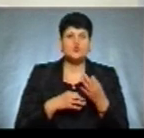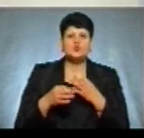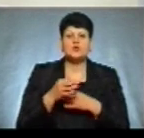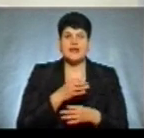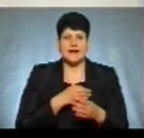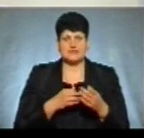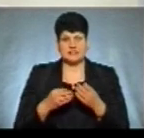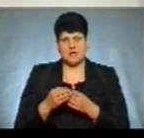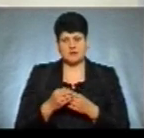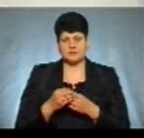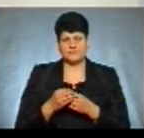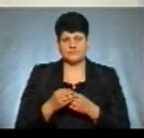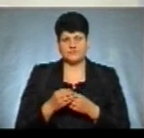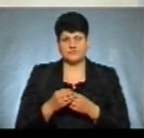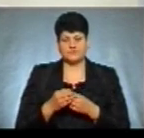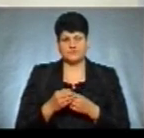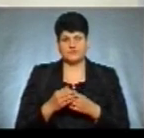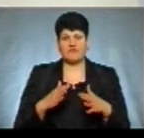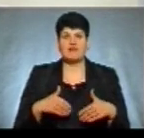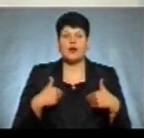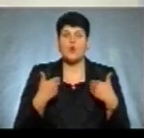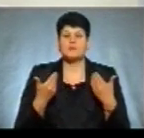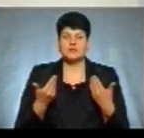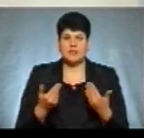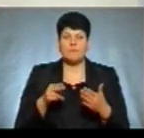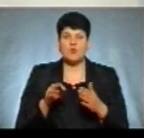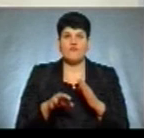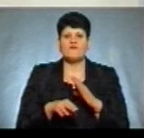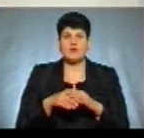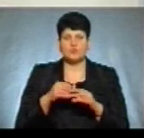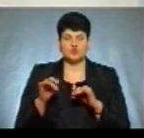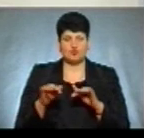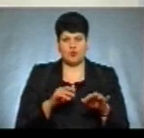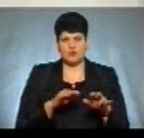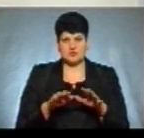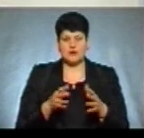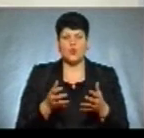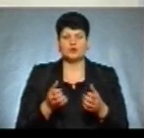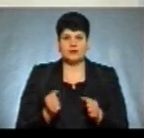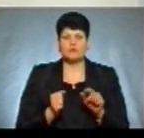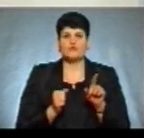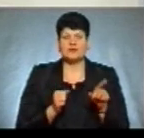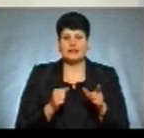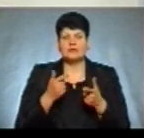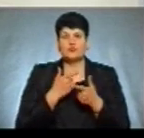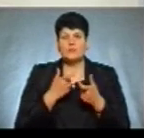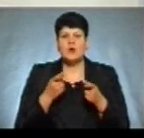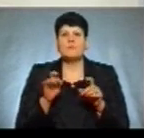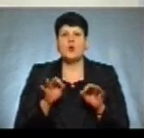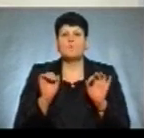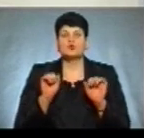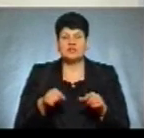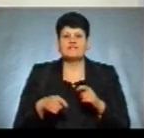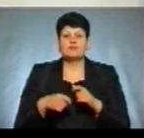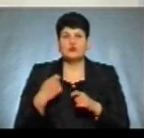консультаціях, в рекомендаціях по виборчому процесу, отримуємо від них інформацію про можливі порушення